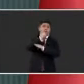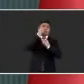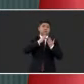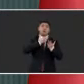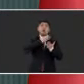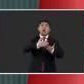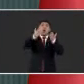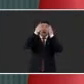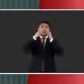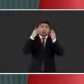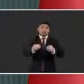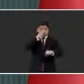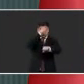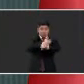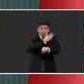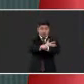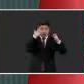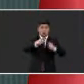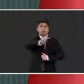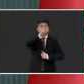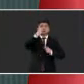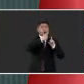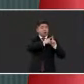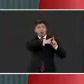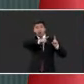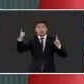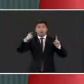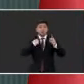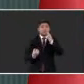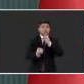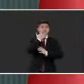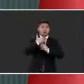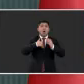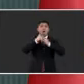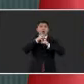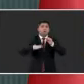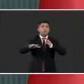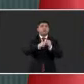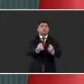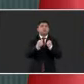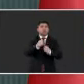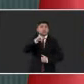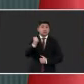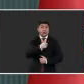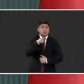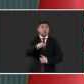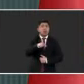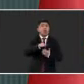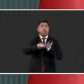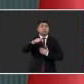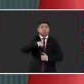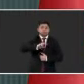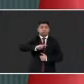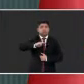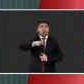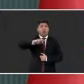Hamdolsun ülkemiz geçtiğimiz 20 yılda kurduğumuz güçlü altyapı sayesinde tüm bu eşikleri geride